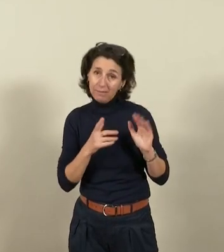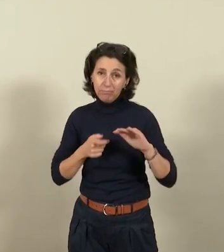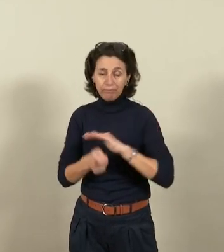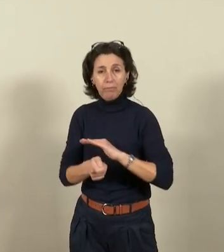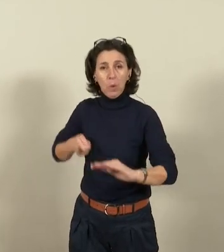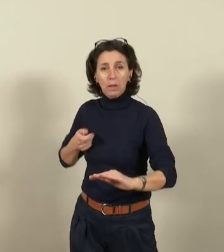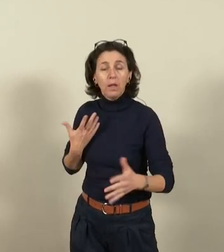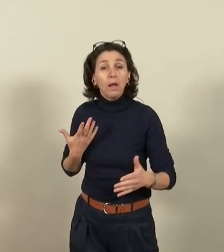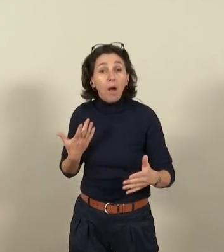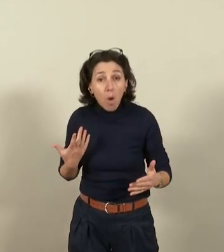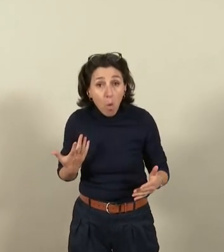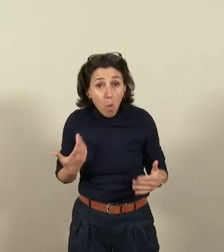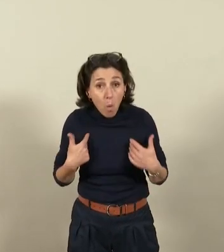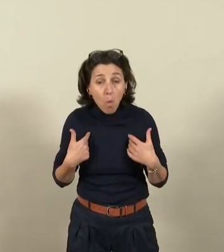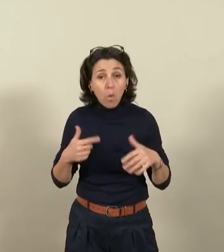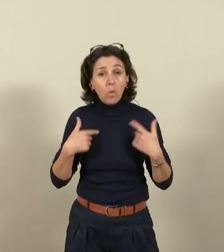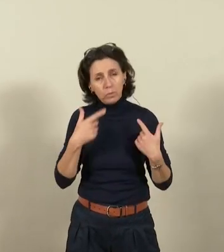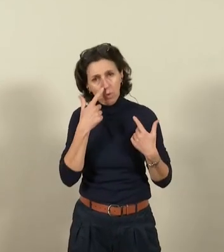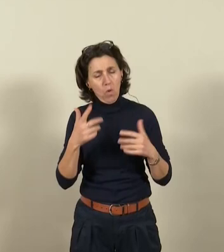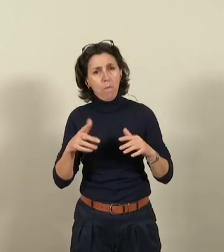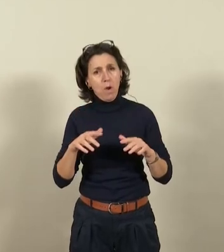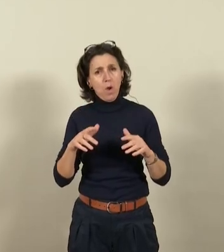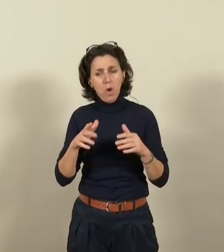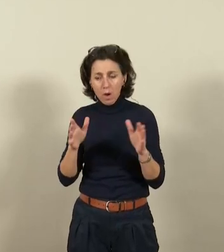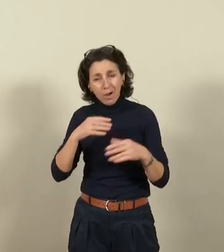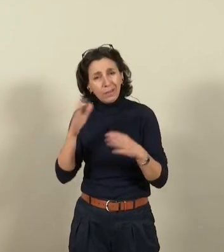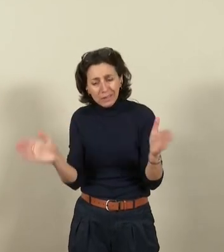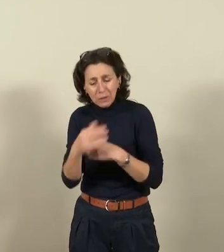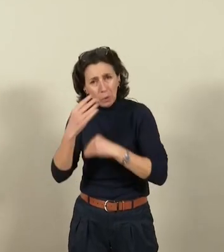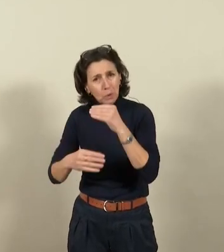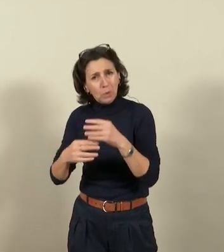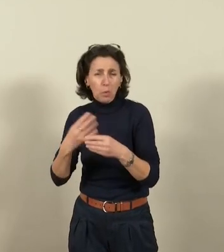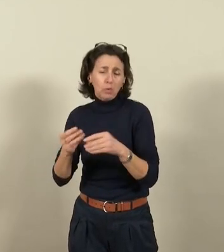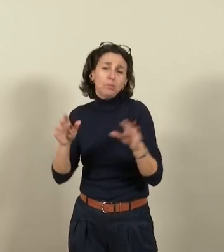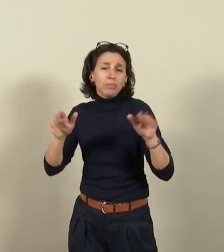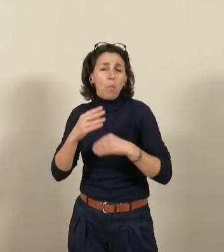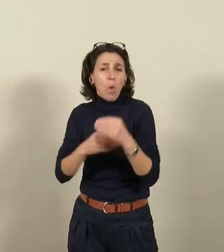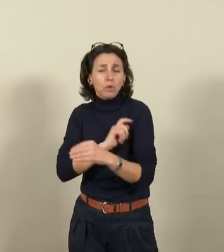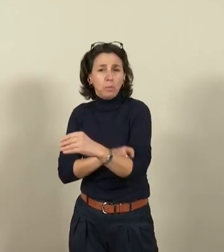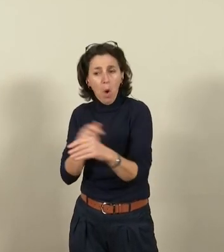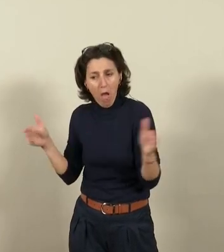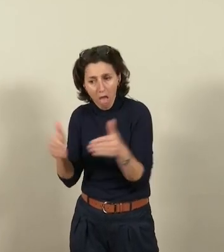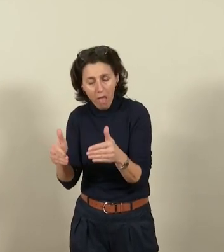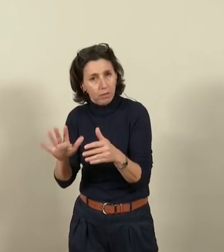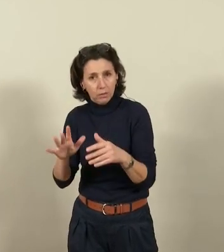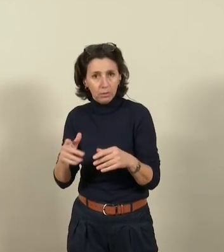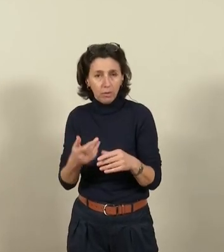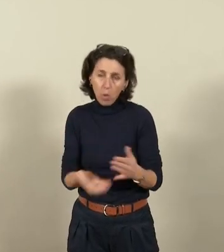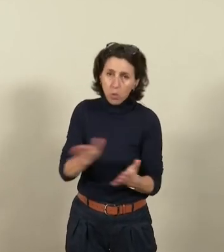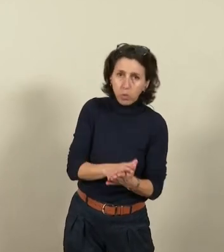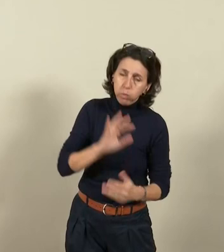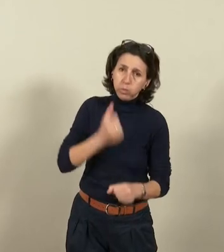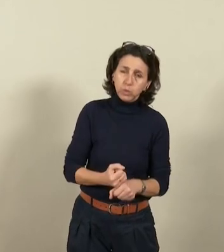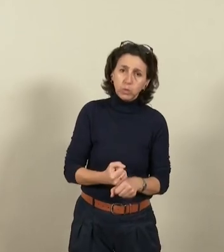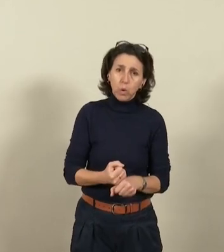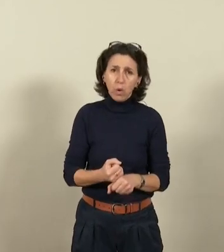que c'est c'est une action plus globale qu'il faut mener et que c'est pas que le monde du sport quelque part qui serait une espèce de double peine où déjà ils tiennent des